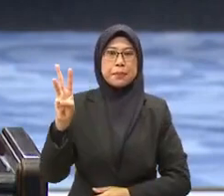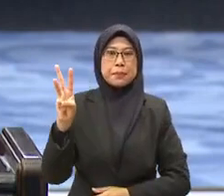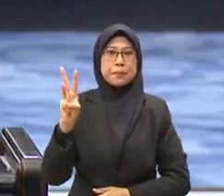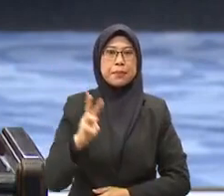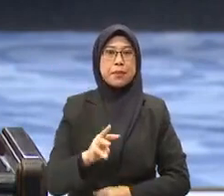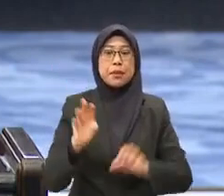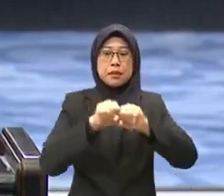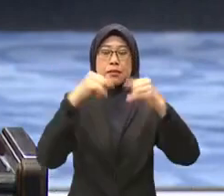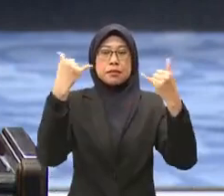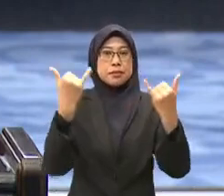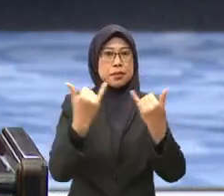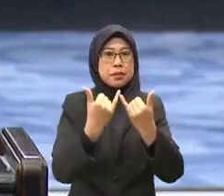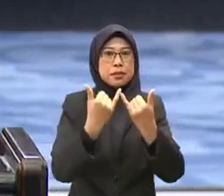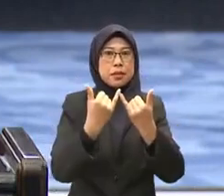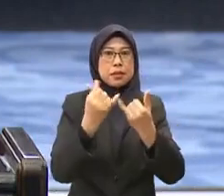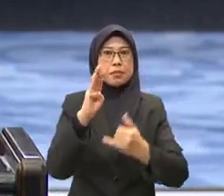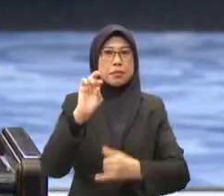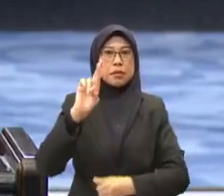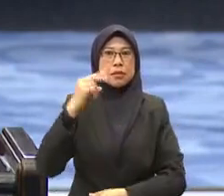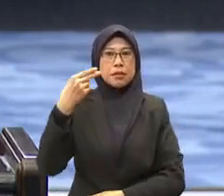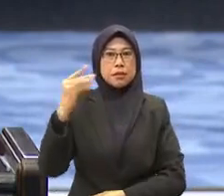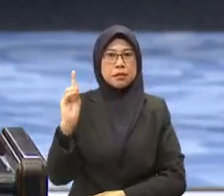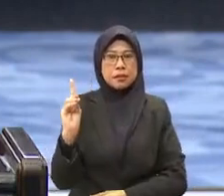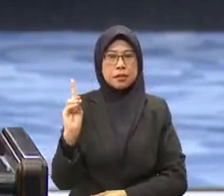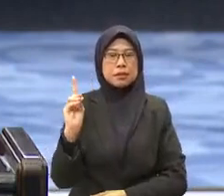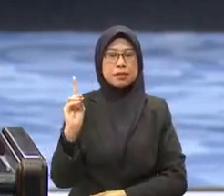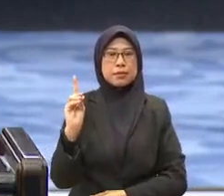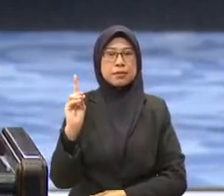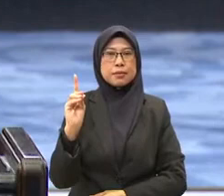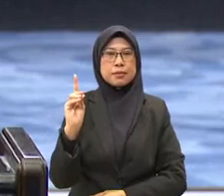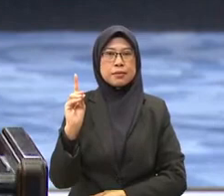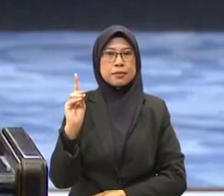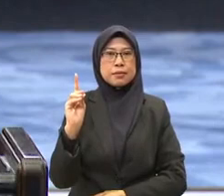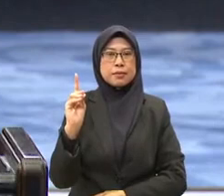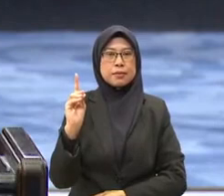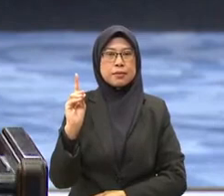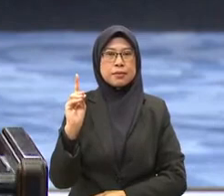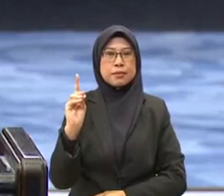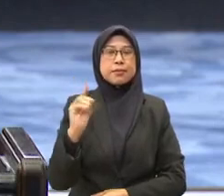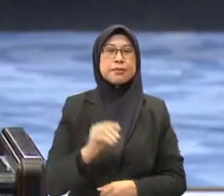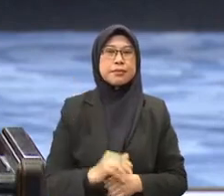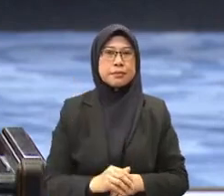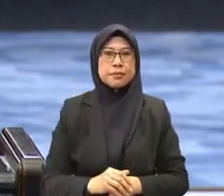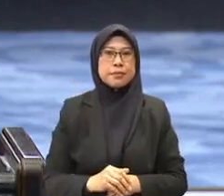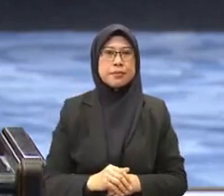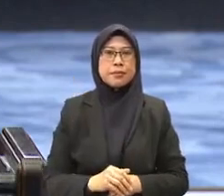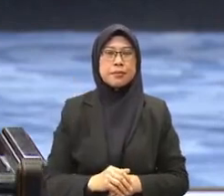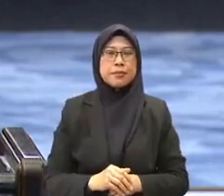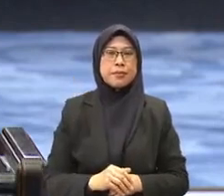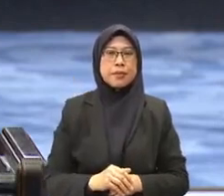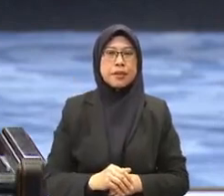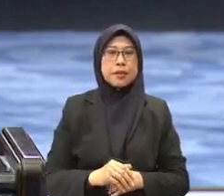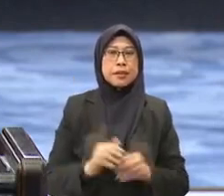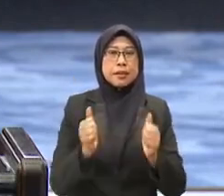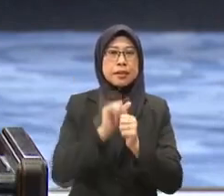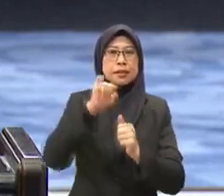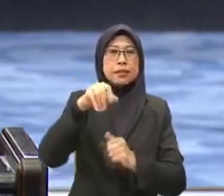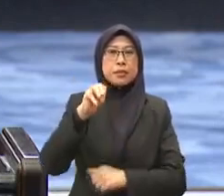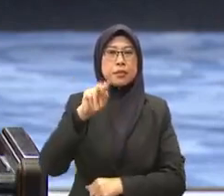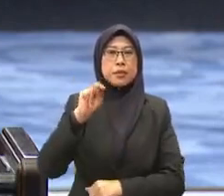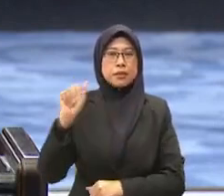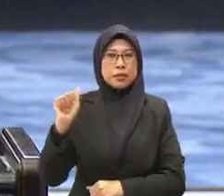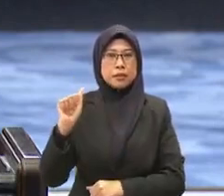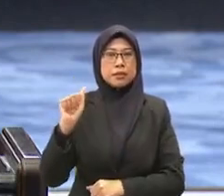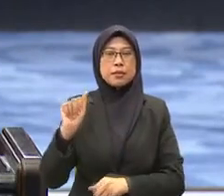sebuah Syarikat berhad menurut jaminan dengan izin company limited by guarantee dan bertaraf Syarikat